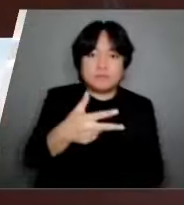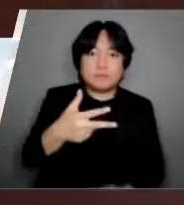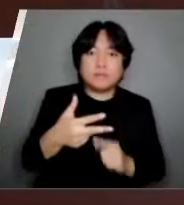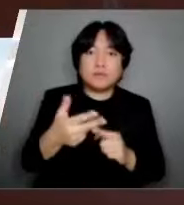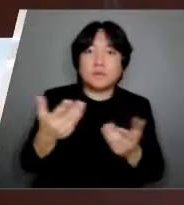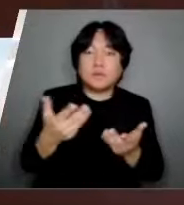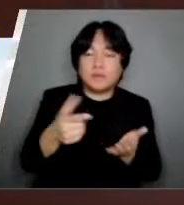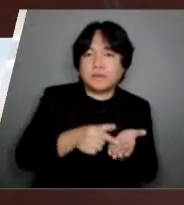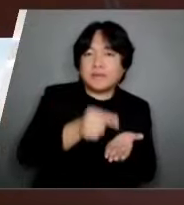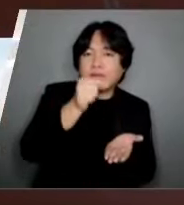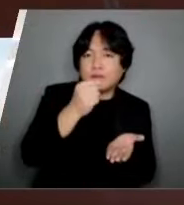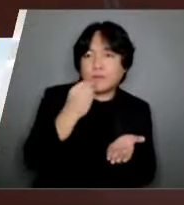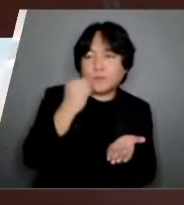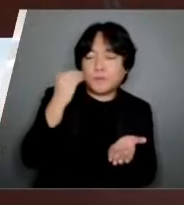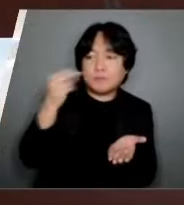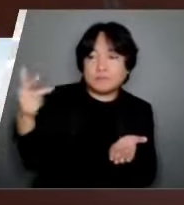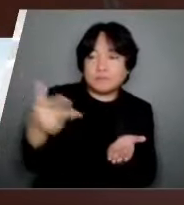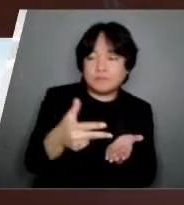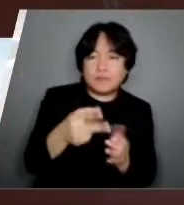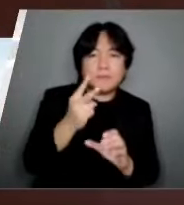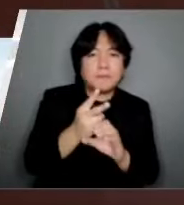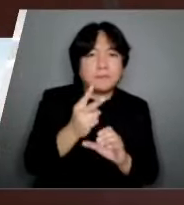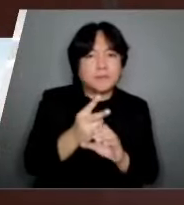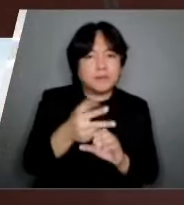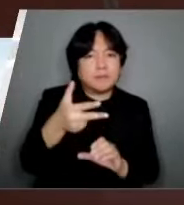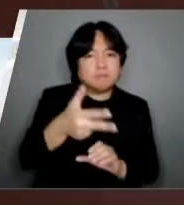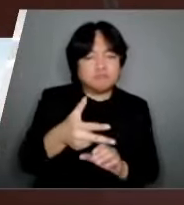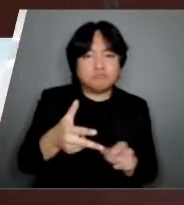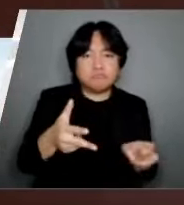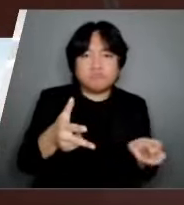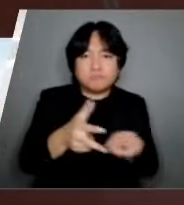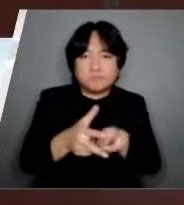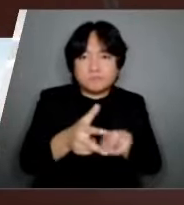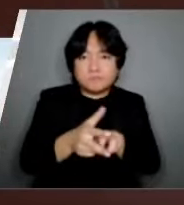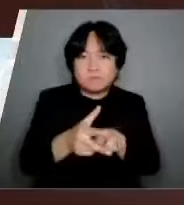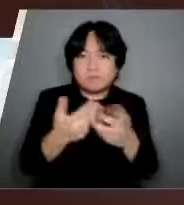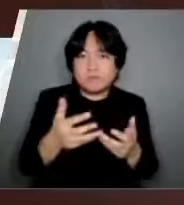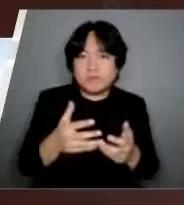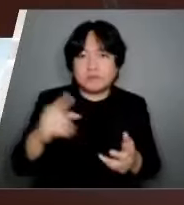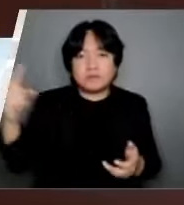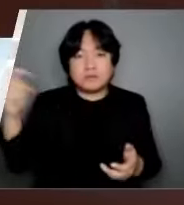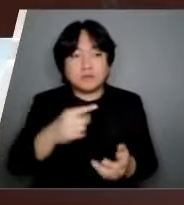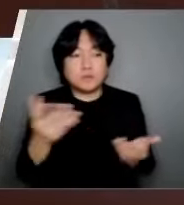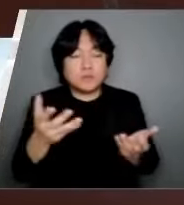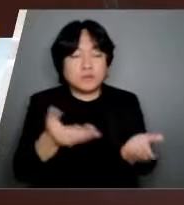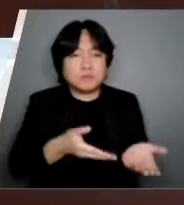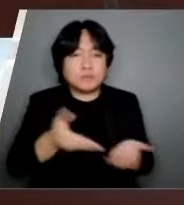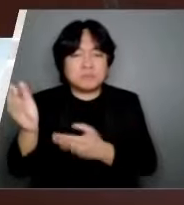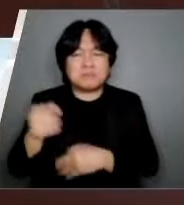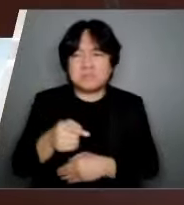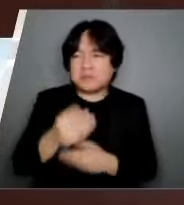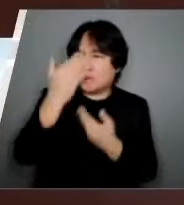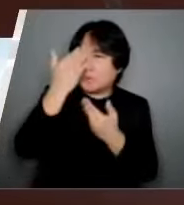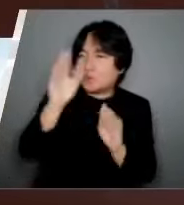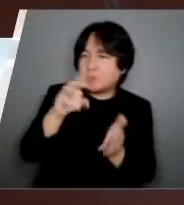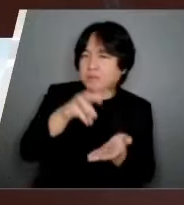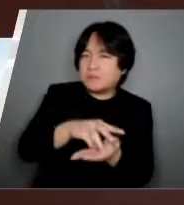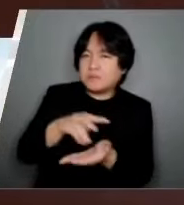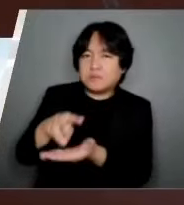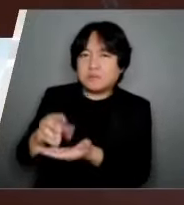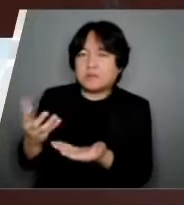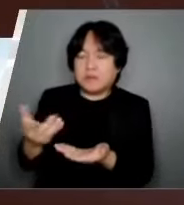Van. Van. And then saan na kayo dinala? Hindi ko alam kung sa iyong lugar, siguro biyahe kami